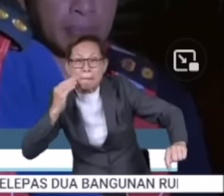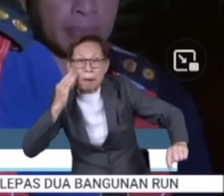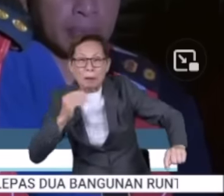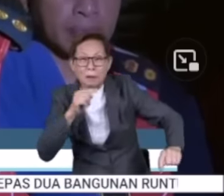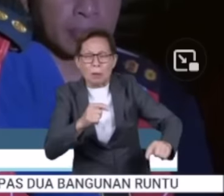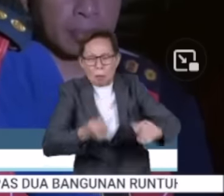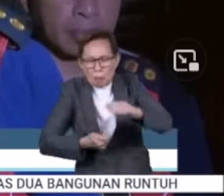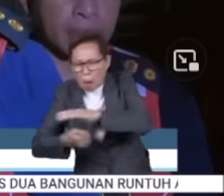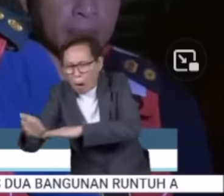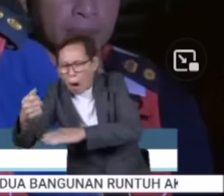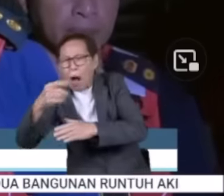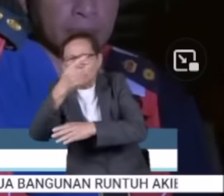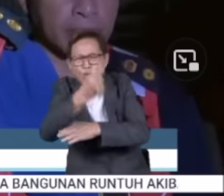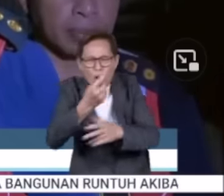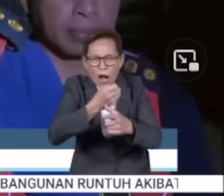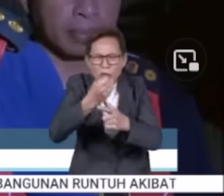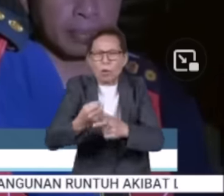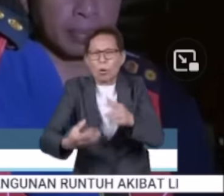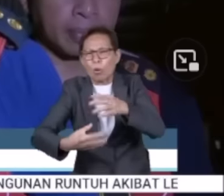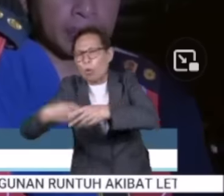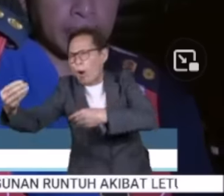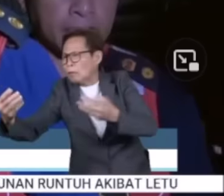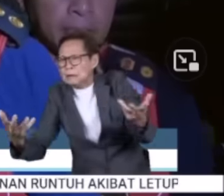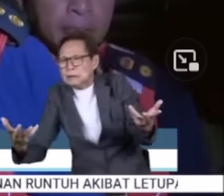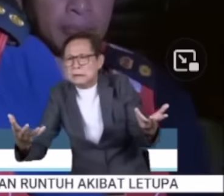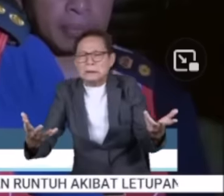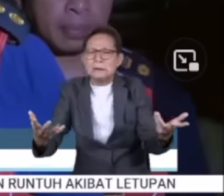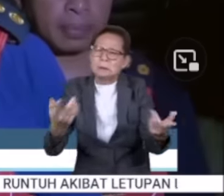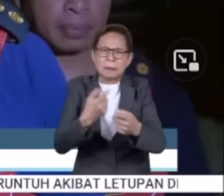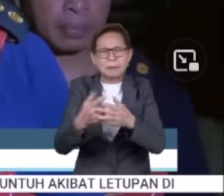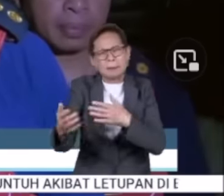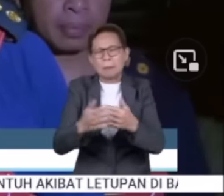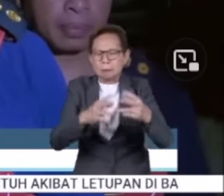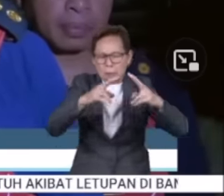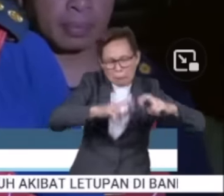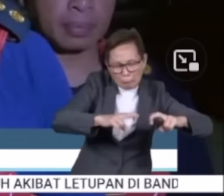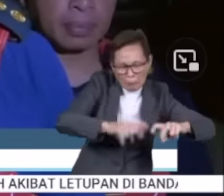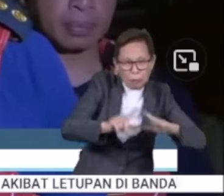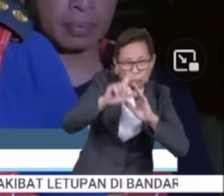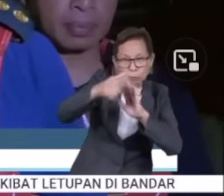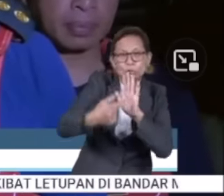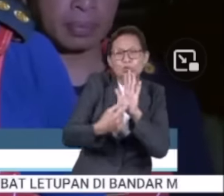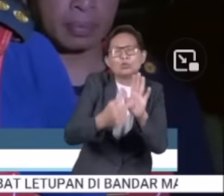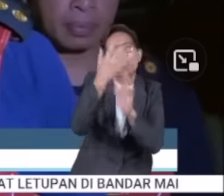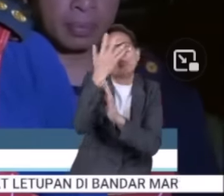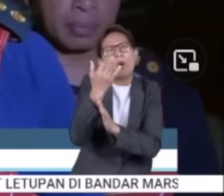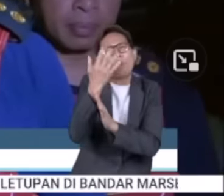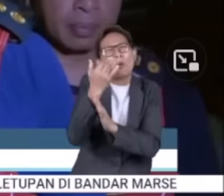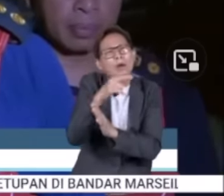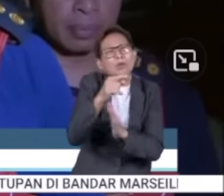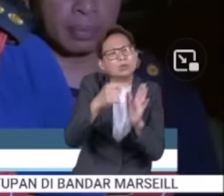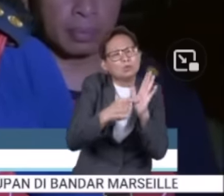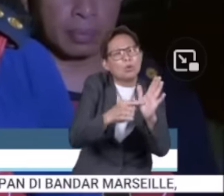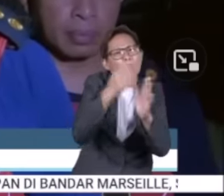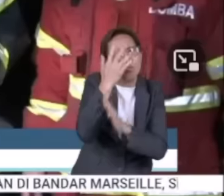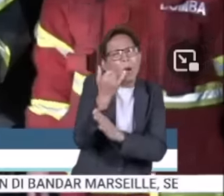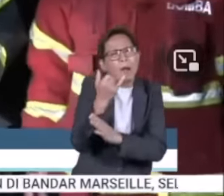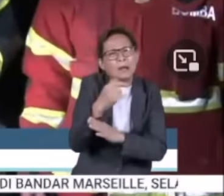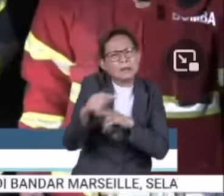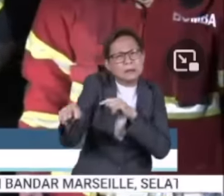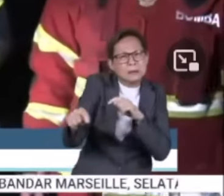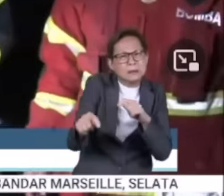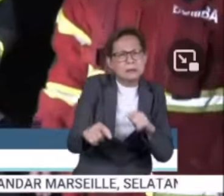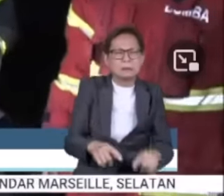sama ada dia nak lari ke bilik air ataupun jalan keluar yang berhampiran. Tapi walaupun bagaimana itu, siasatan kemudian akan menentukan punca macam mana